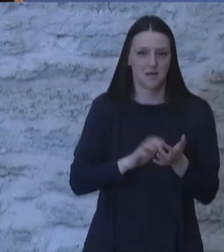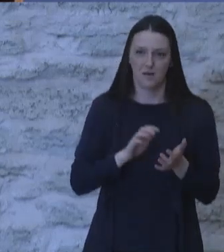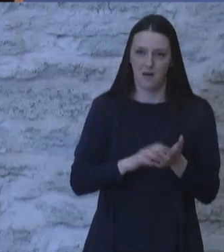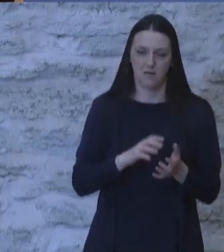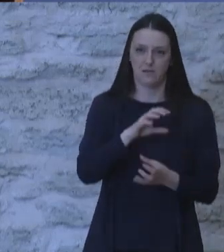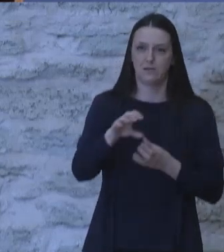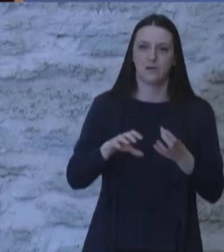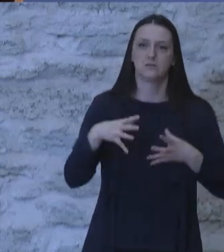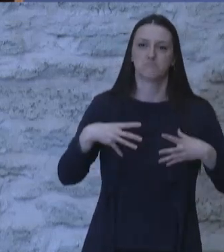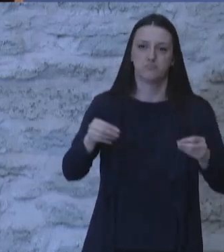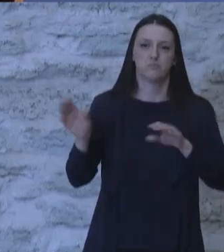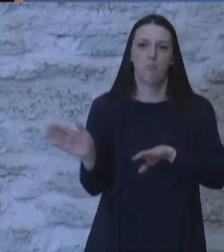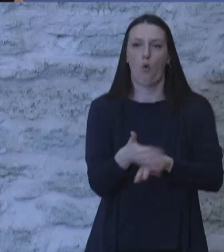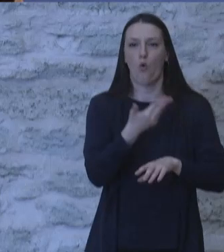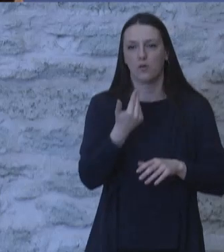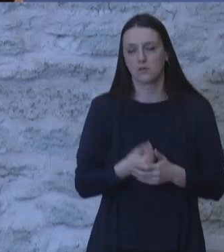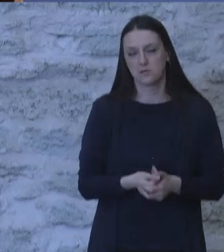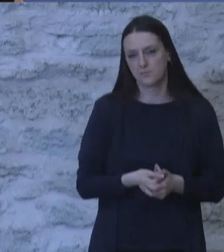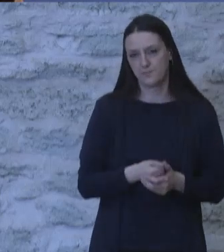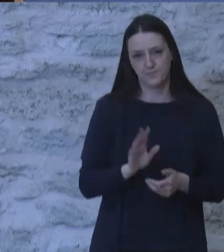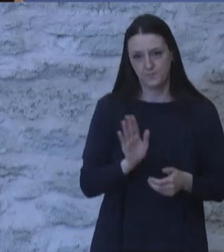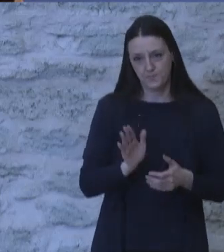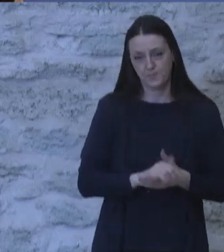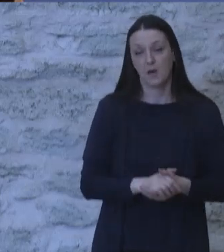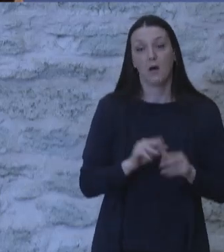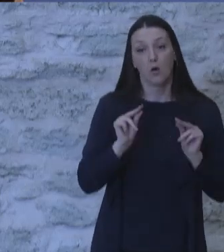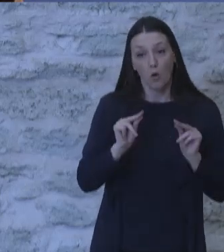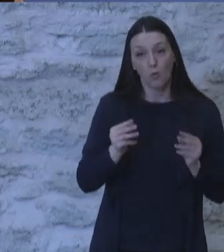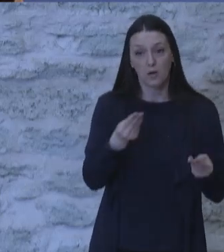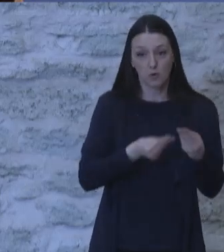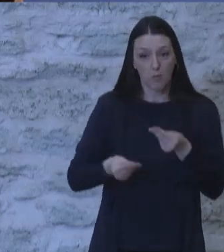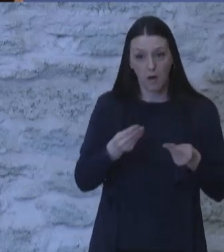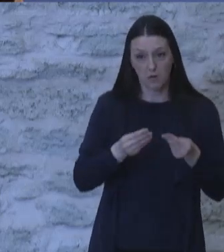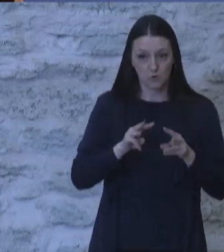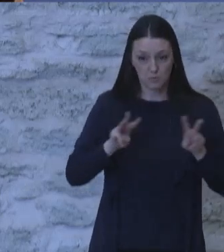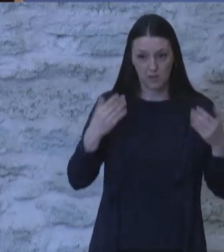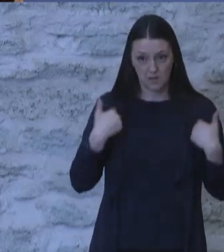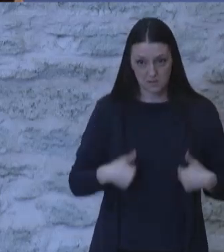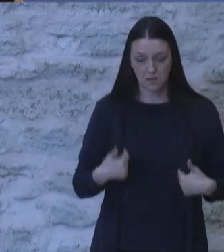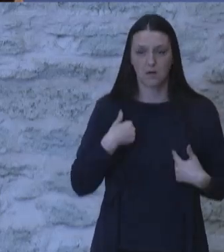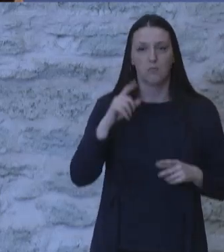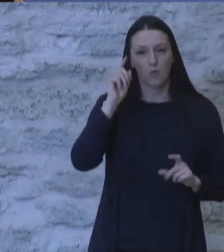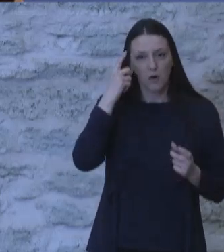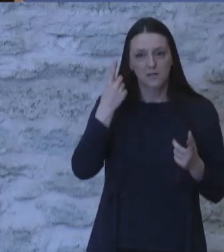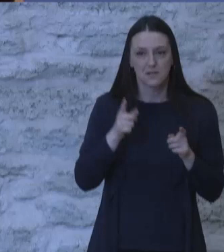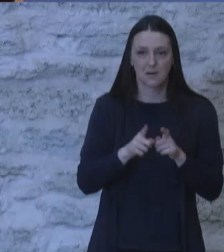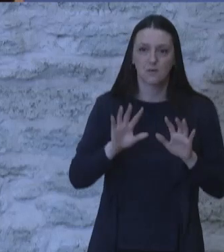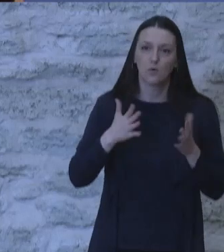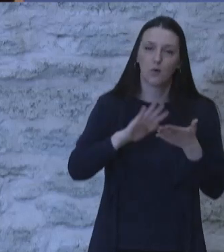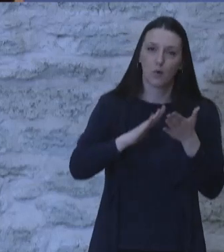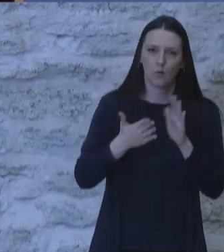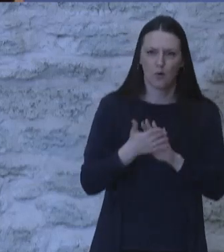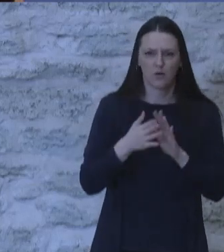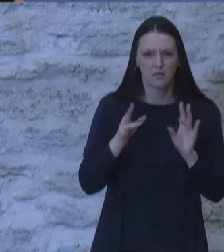seda, et kriis oleks möödunud. Ja loomulikult majandusministerin on muretsema ka sellepärast, et kui olukord jääb